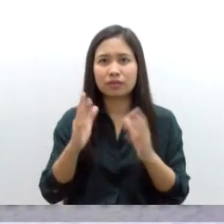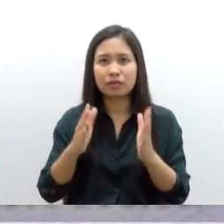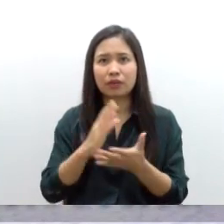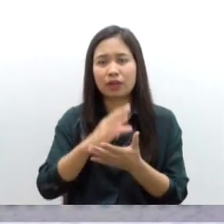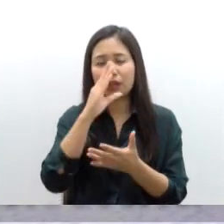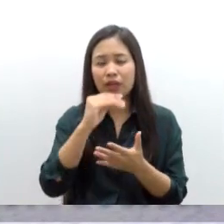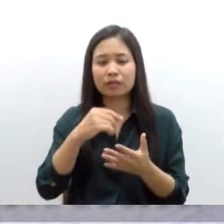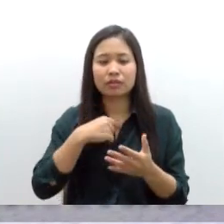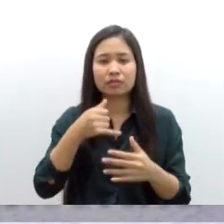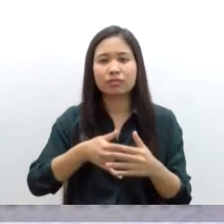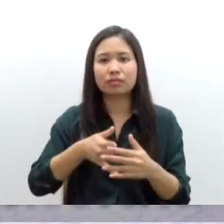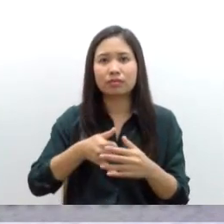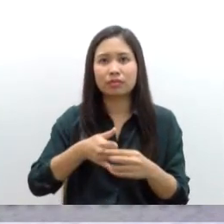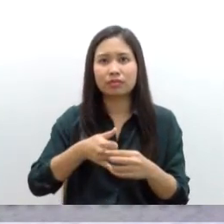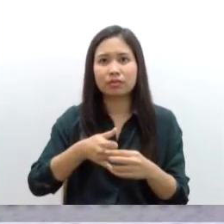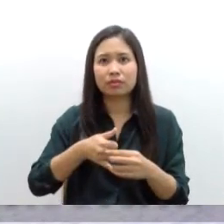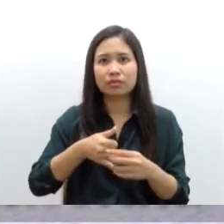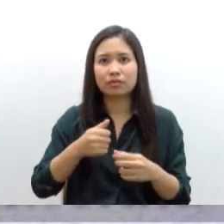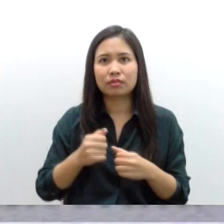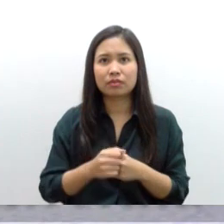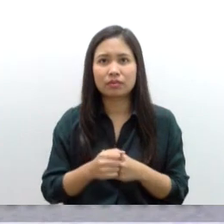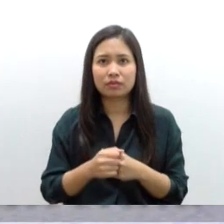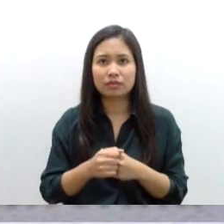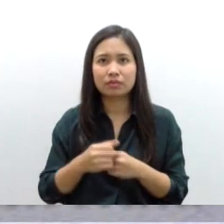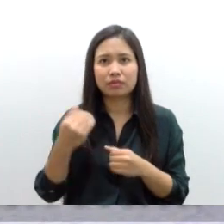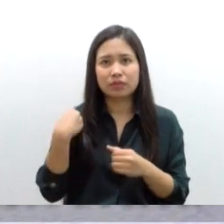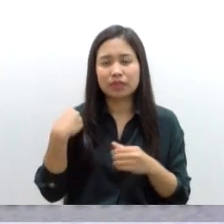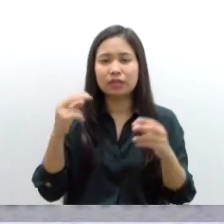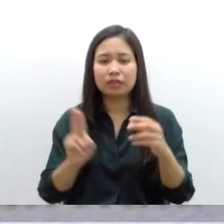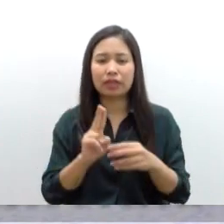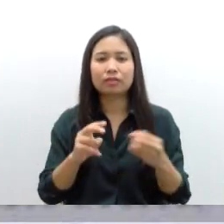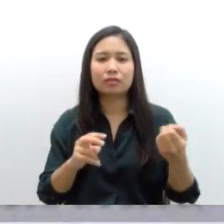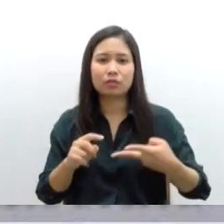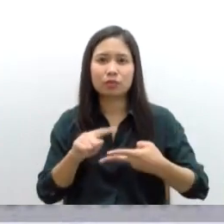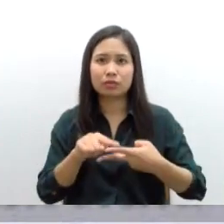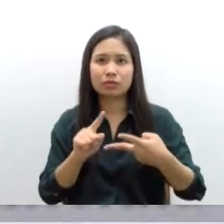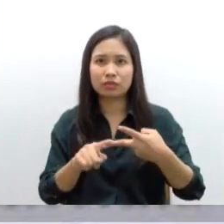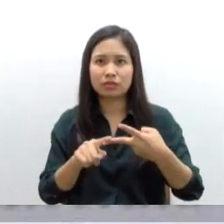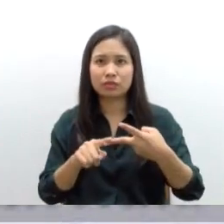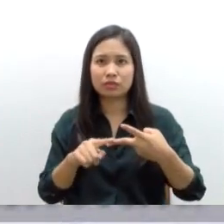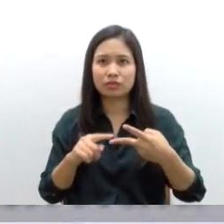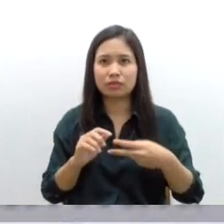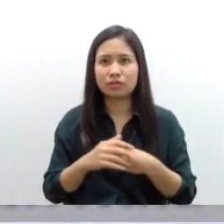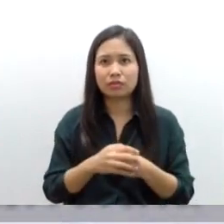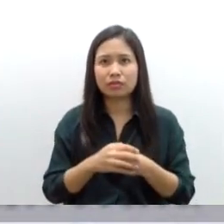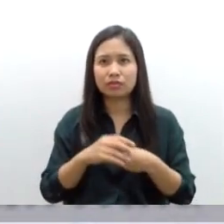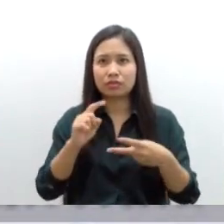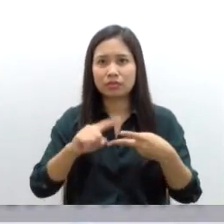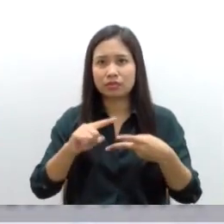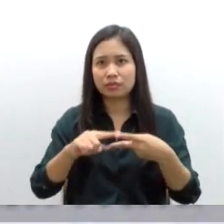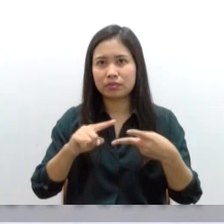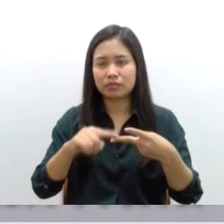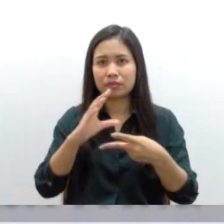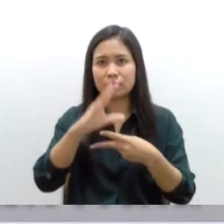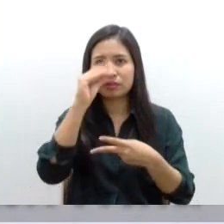ที่เดียวเขตทุกเขตก็ใส่2อย่างอย่างที่1ก็คือวิธีการที่เรียนแนวเครื่องมือที่